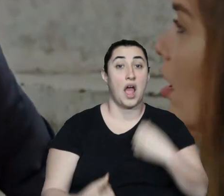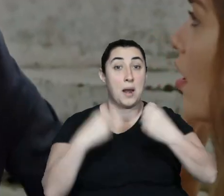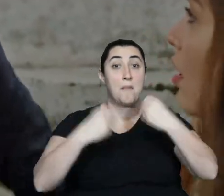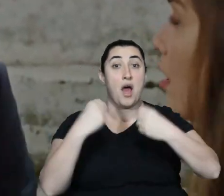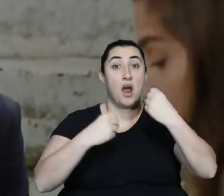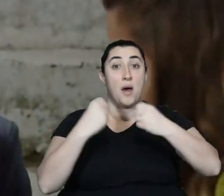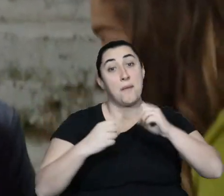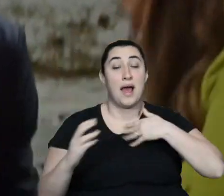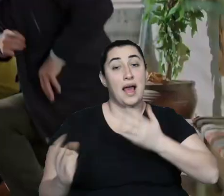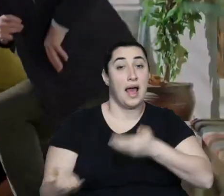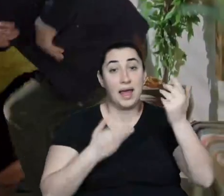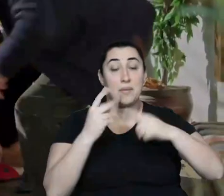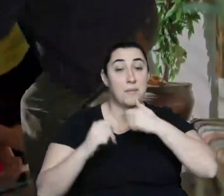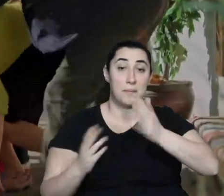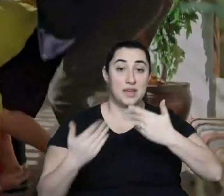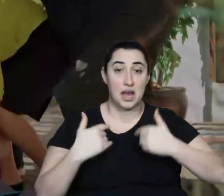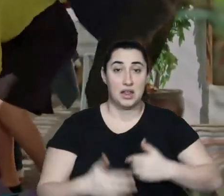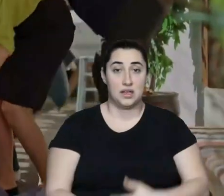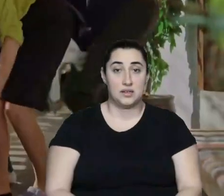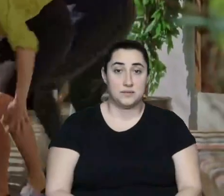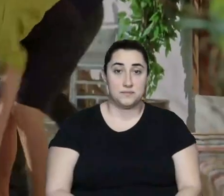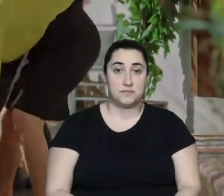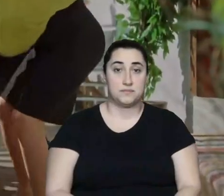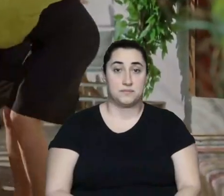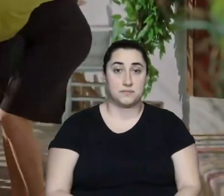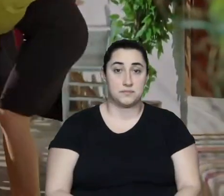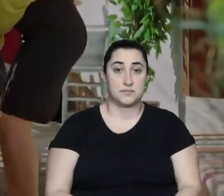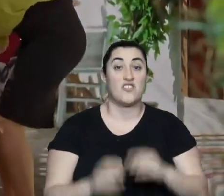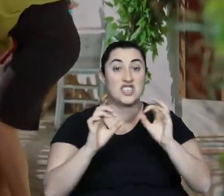Arabayla. Arabayla İbrahim abi gel. Hadi. Kızım.